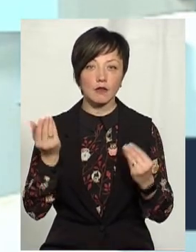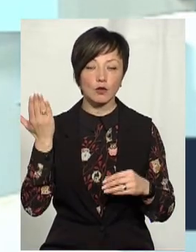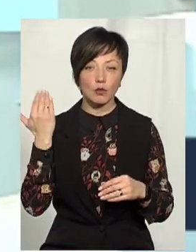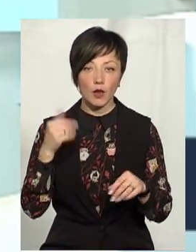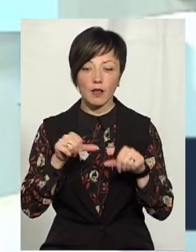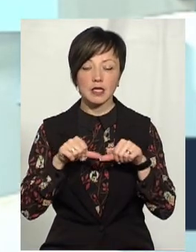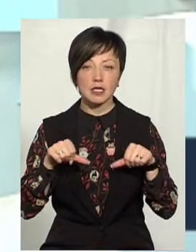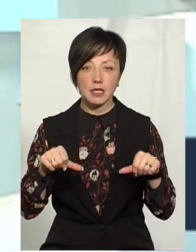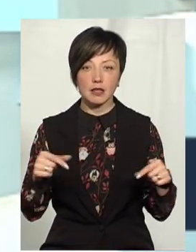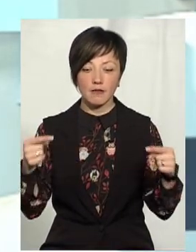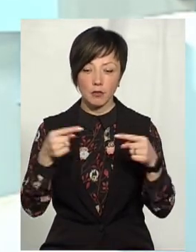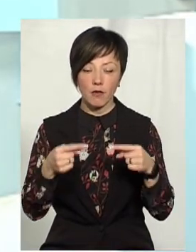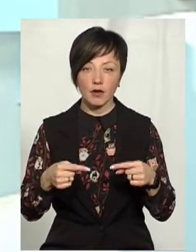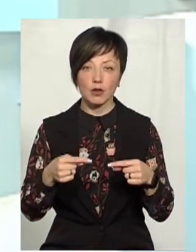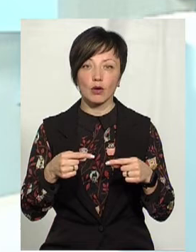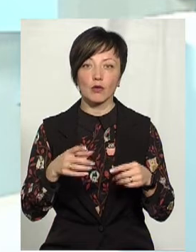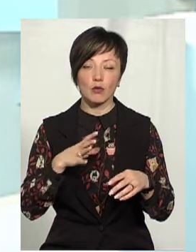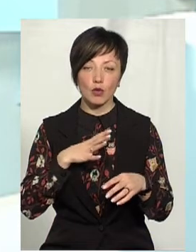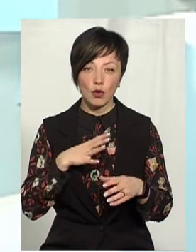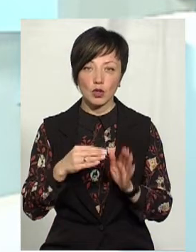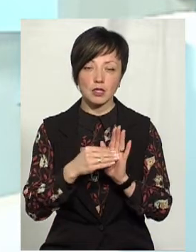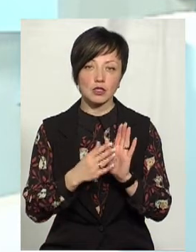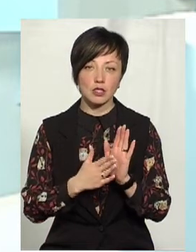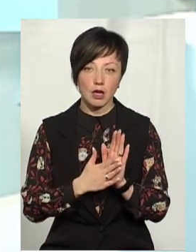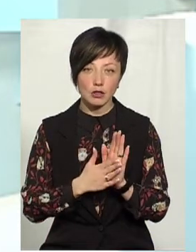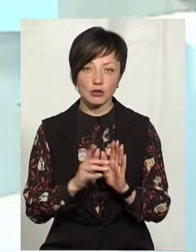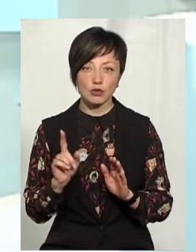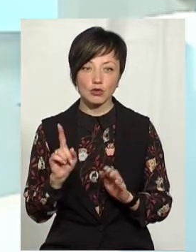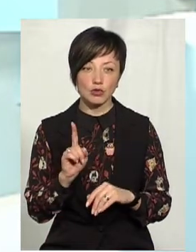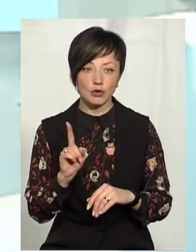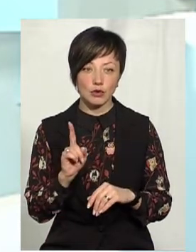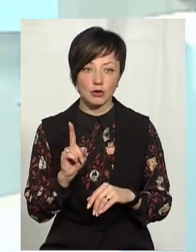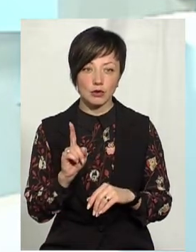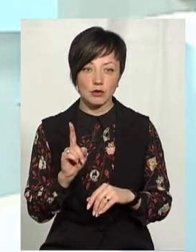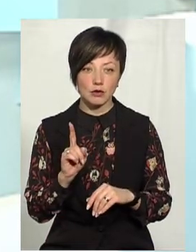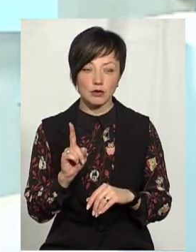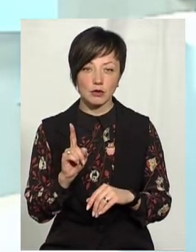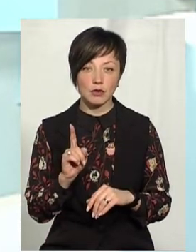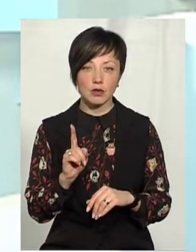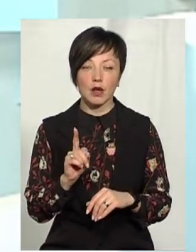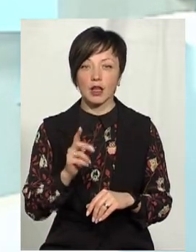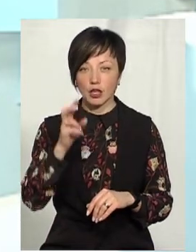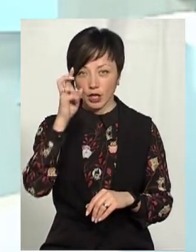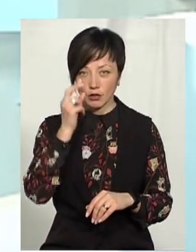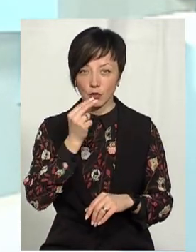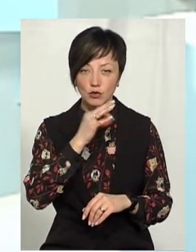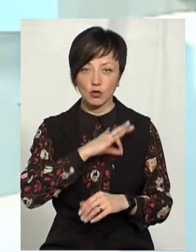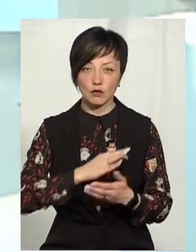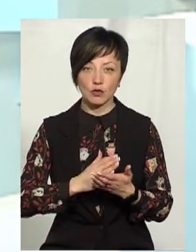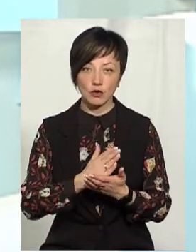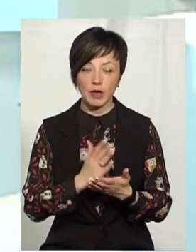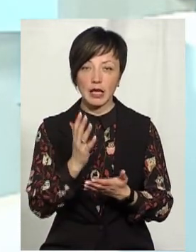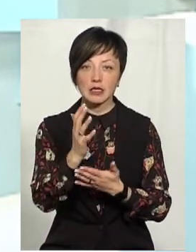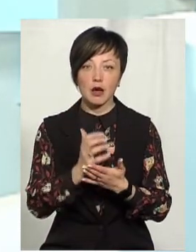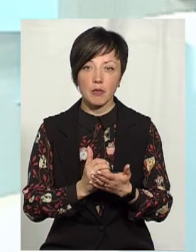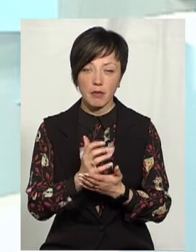засіданні відповідному комісії було зазначено, що в Держпродспоживслужби в Хмельницькій області є відповідний запас